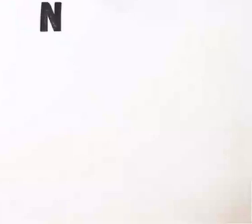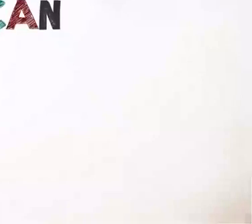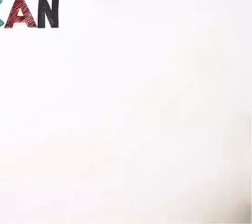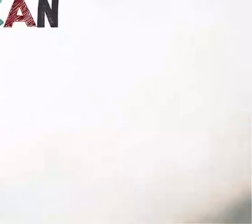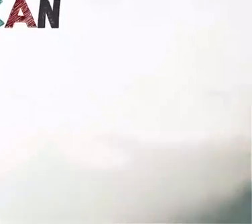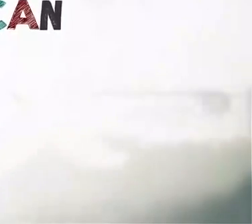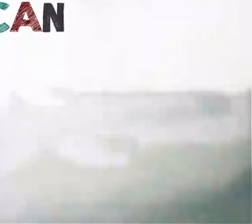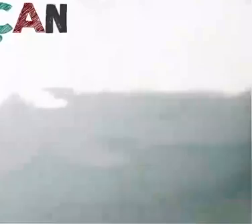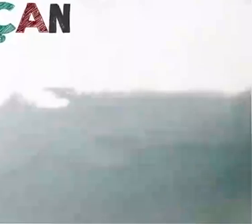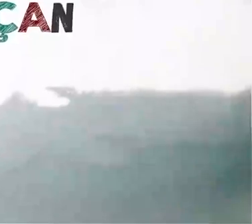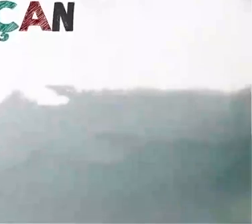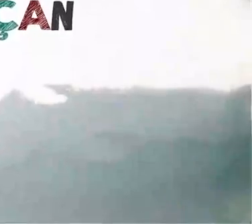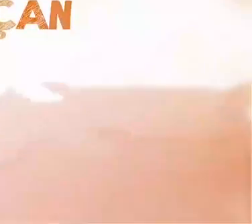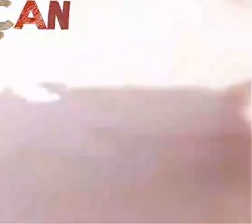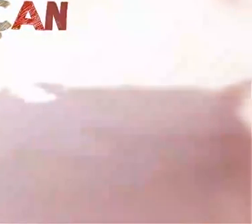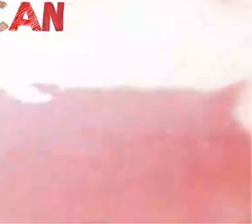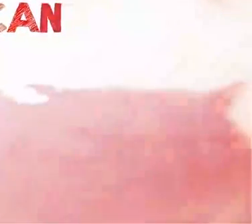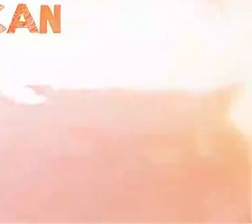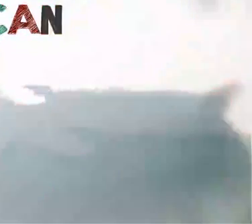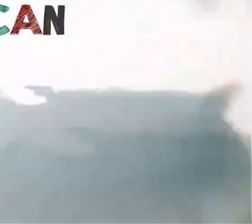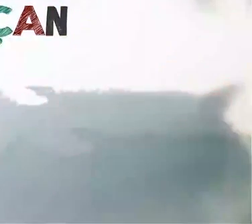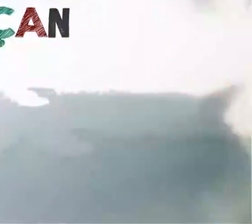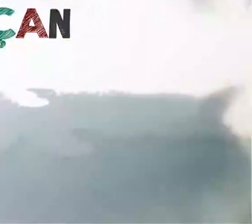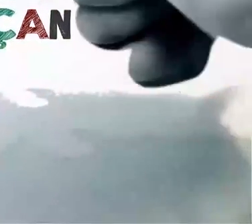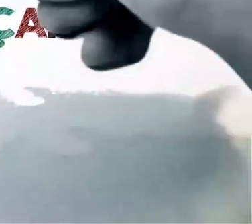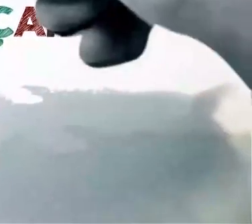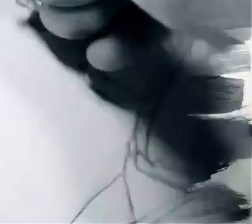yönetmen Mehmet Bahadır Er Yücel Hüda verdi.